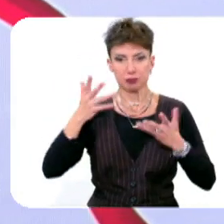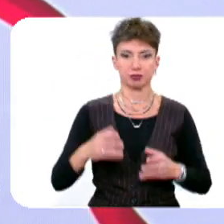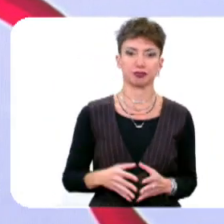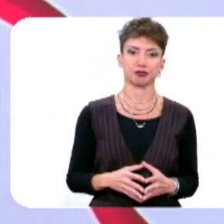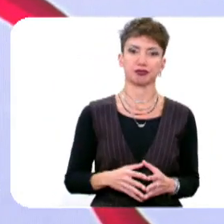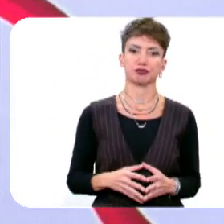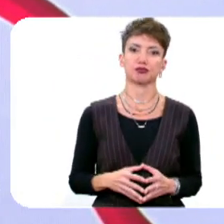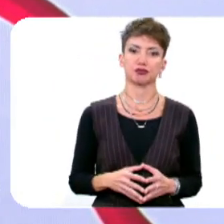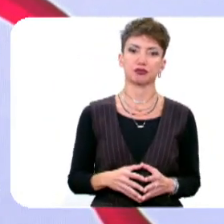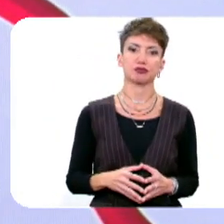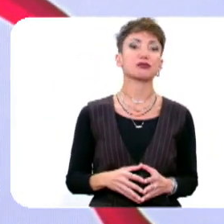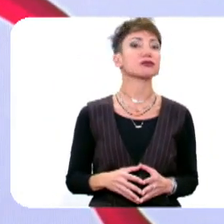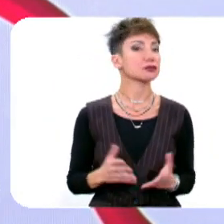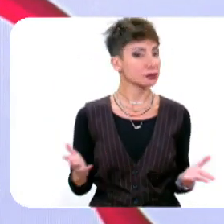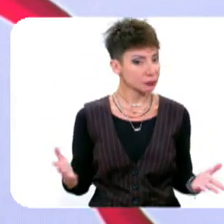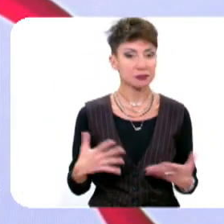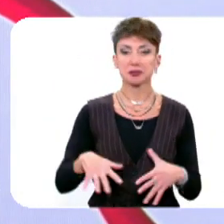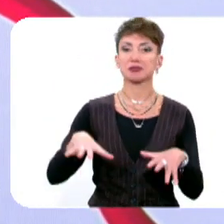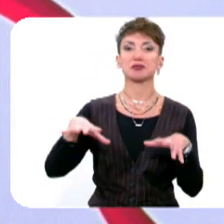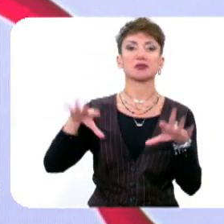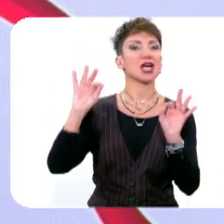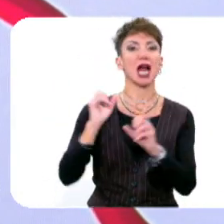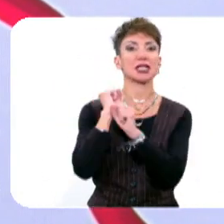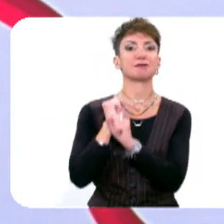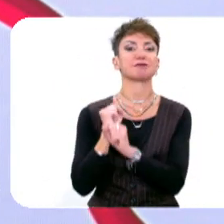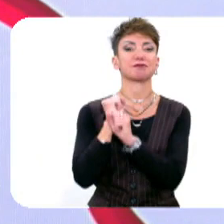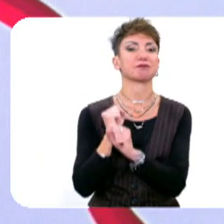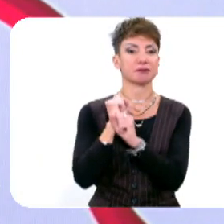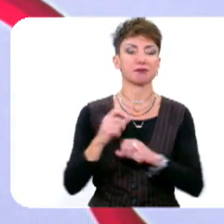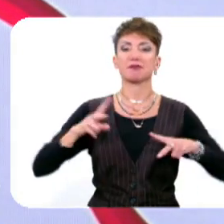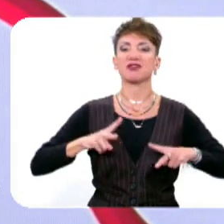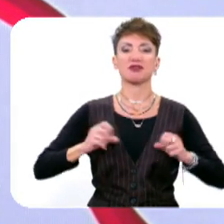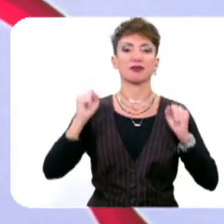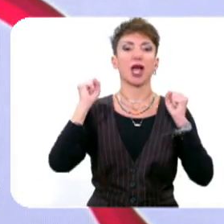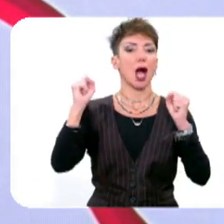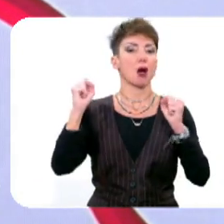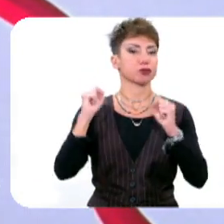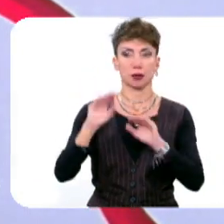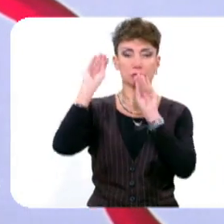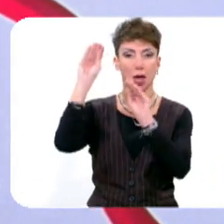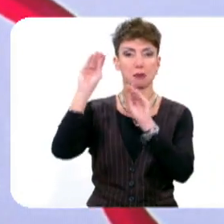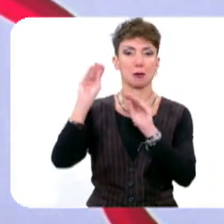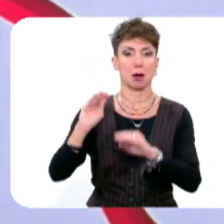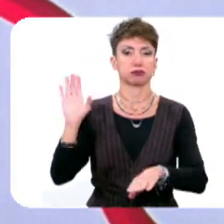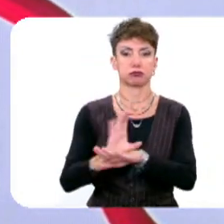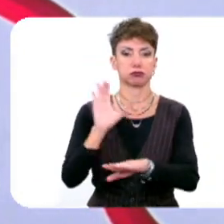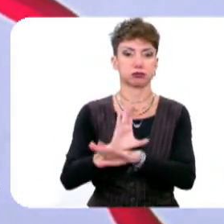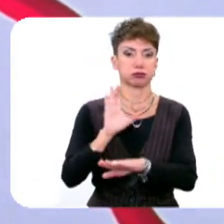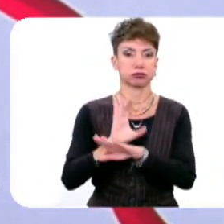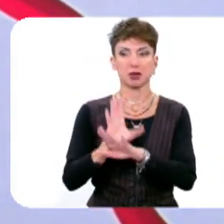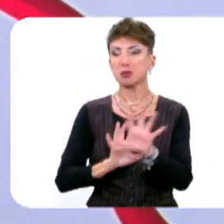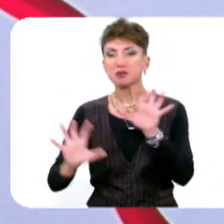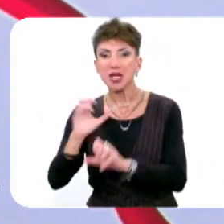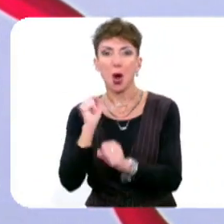Τώρα, ψηφιακή εφαρμογή θα θέσει σε λειτουργία στις αρχές του χρόνου το Υπουργείο Υγείας με στόχο να μπει τέλος στην ταλαιπωρία των πολιτών